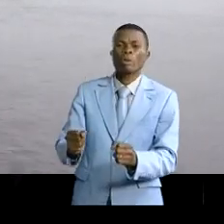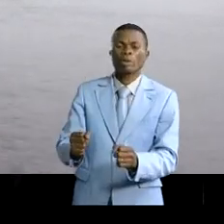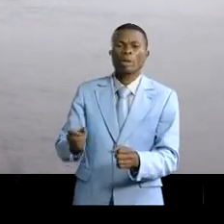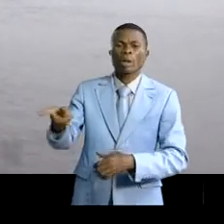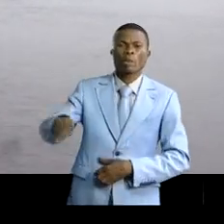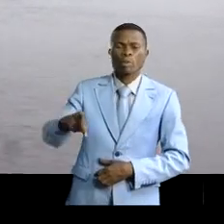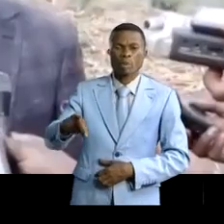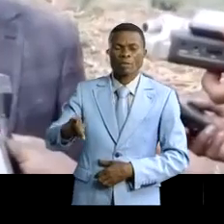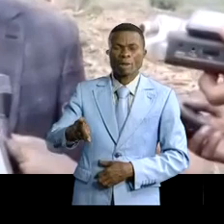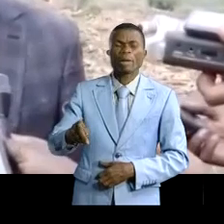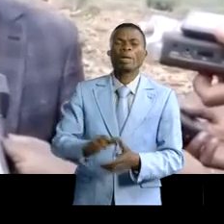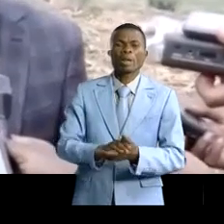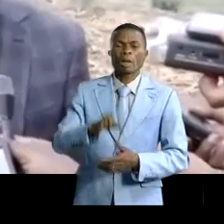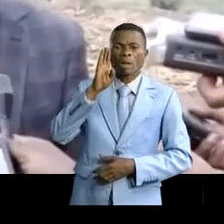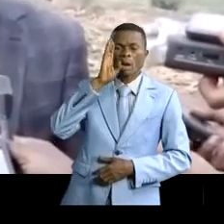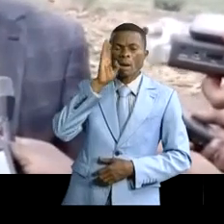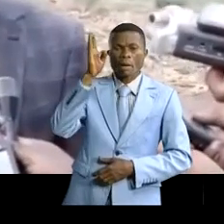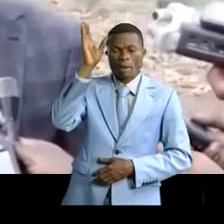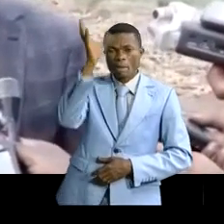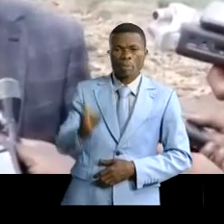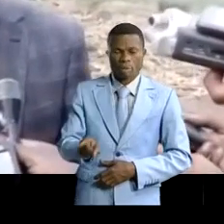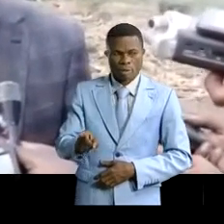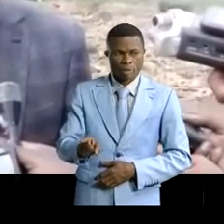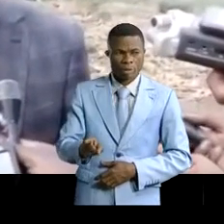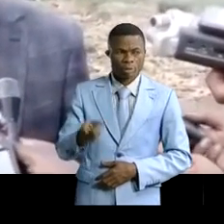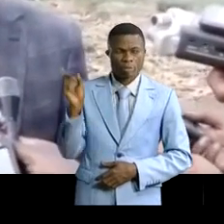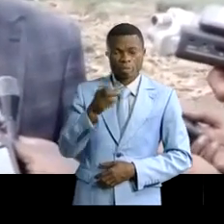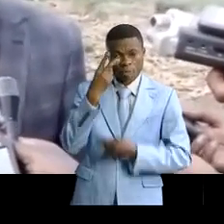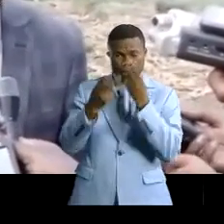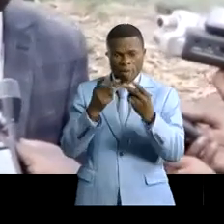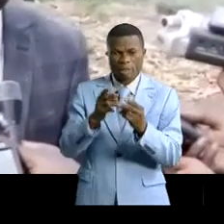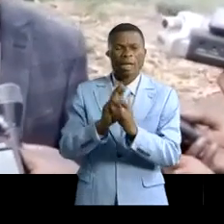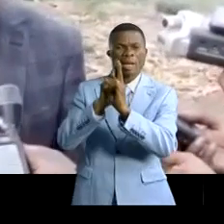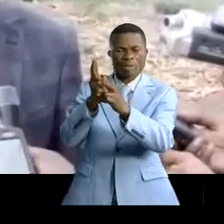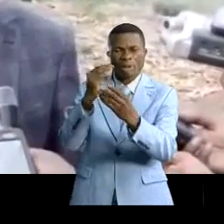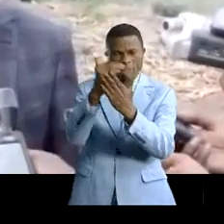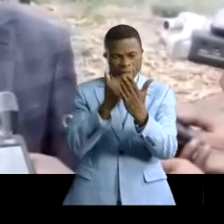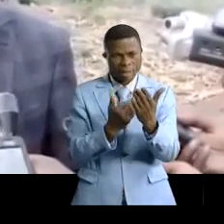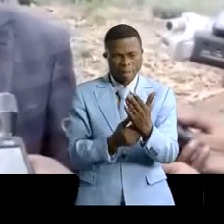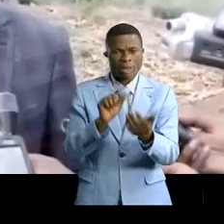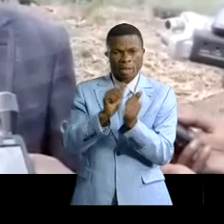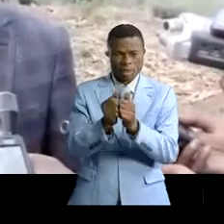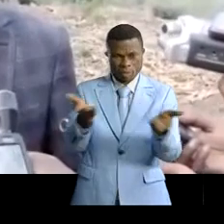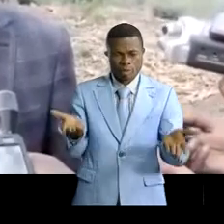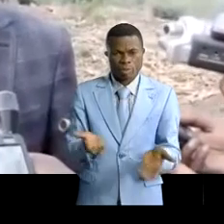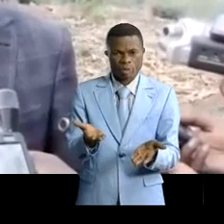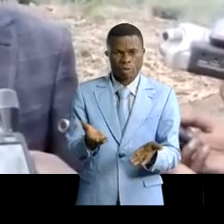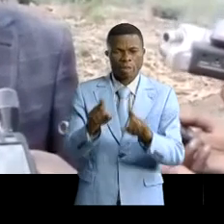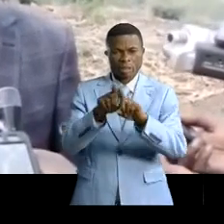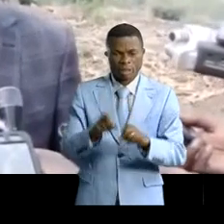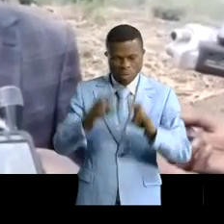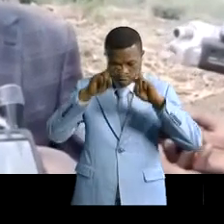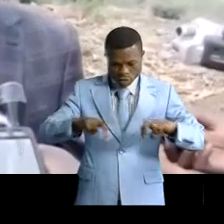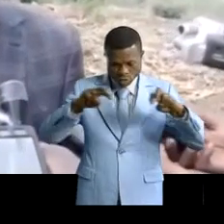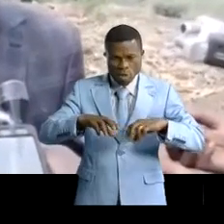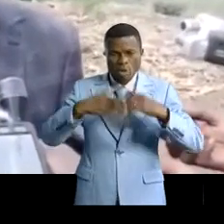province de Léopoldville. Nous profitons de ce séjour pour faire un état des lieux de mon secteur et examiner